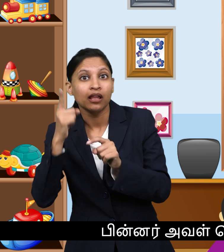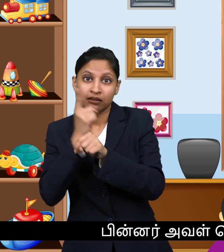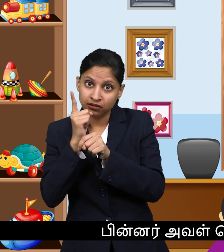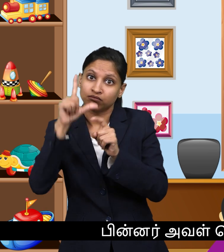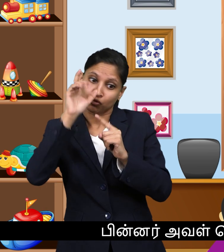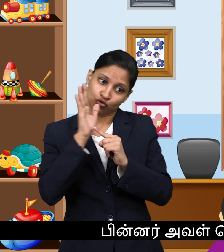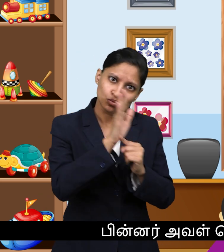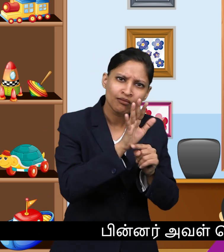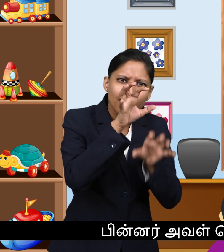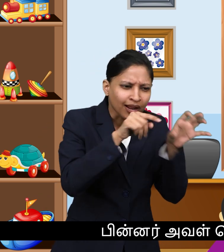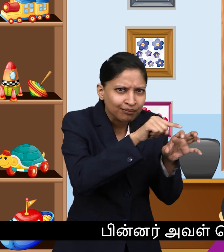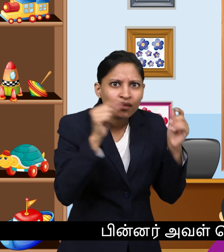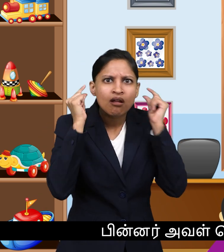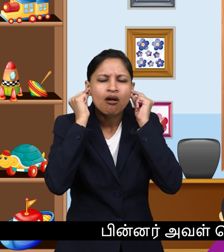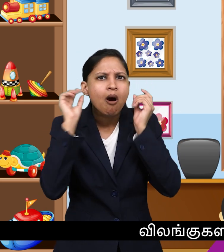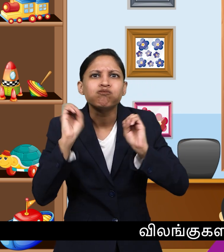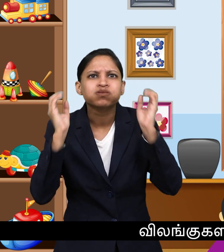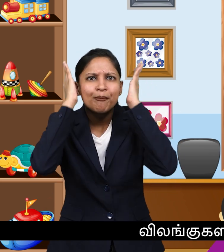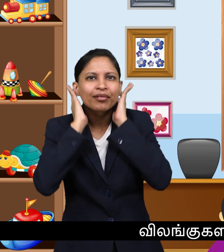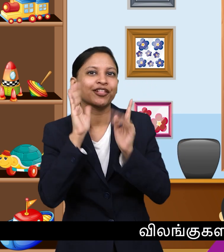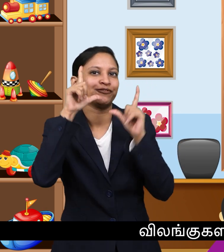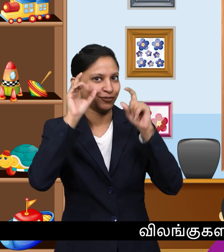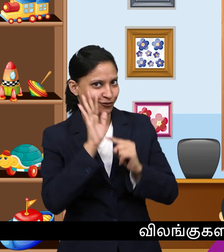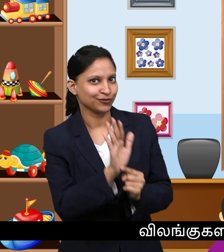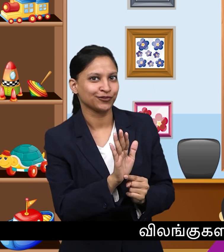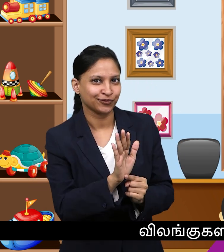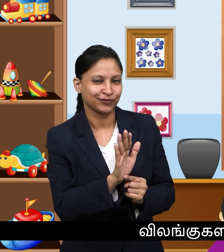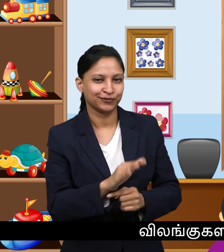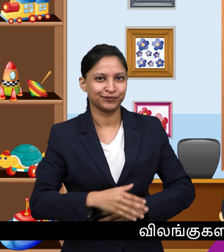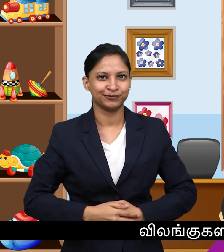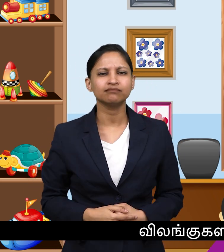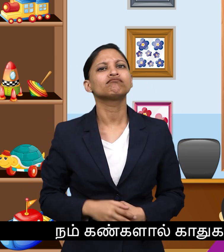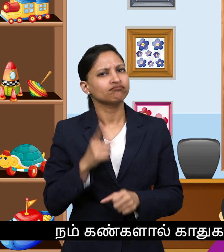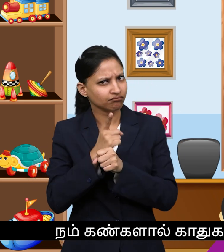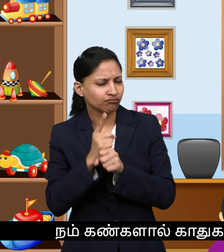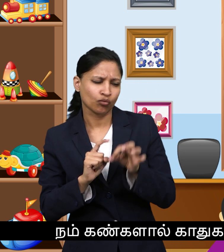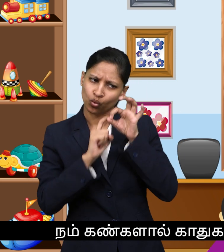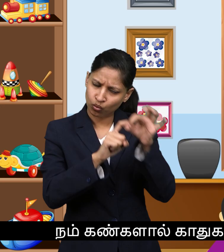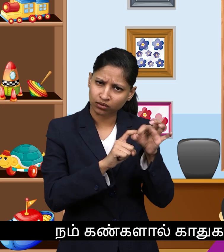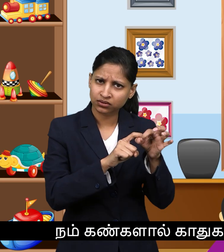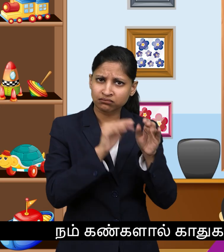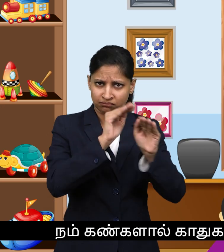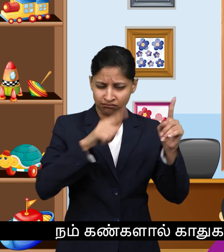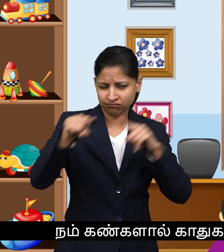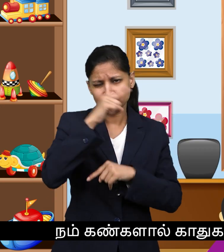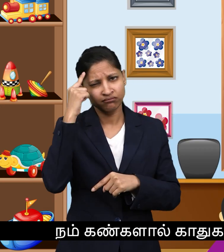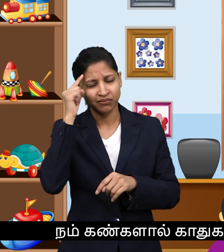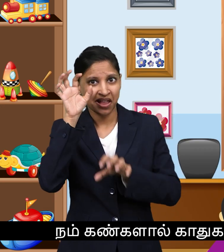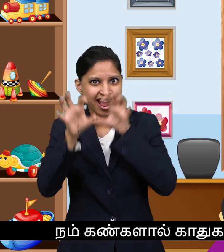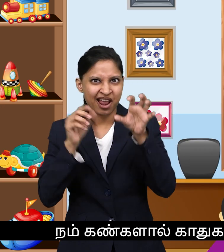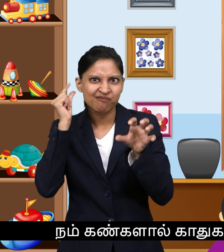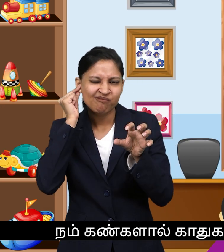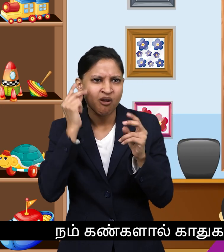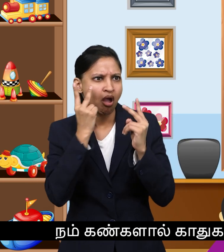பின்னர் அவர் வெளிப்புற காதுகள் இல்லாத சில விலங்குகளின் படத்தை காட்டினார். நம் கண்களால் காதுகளை